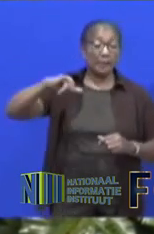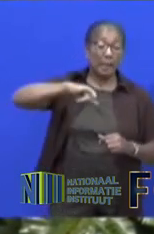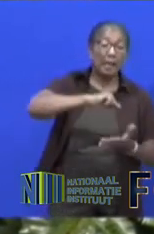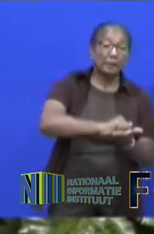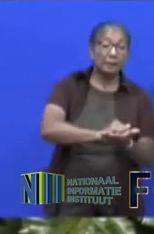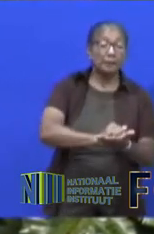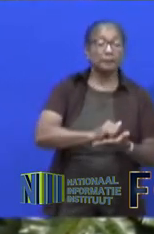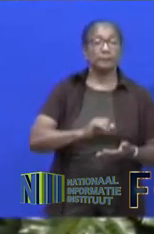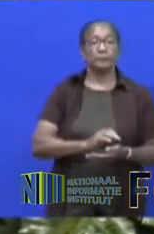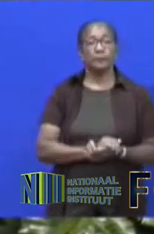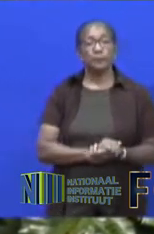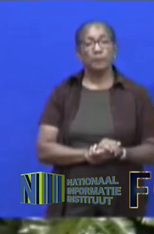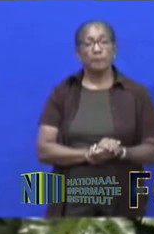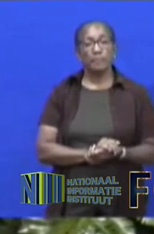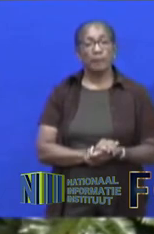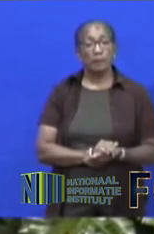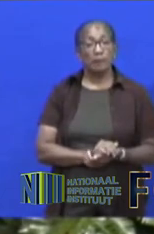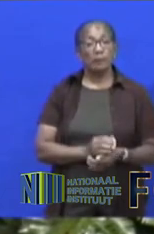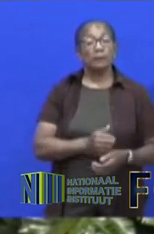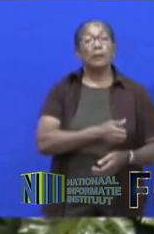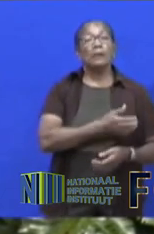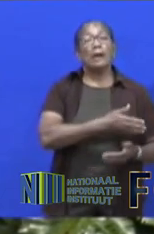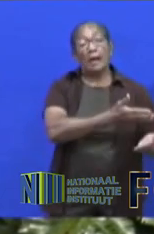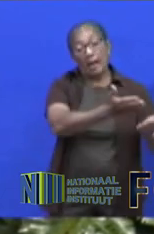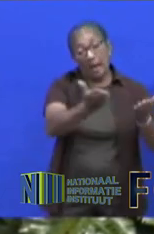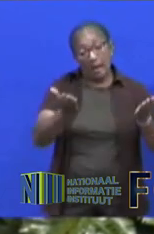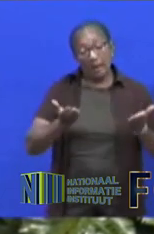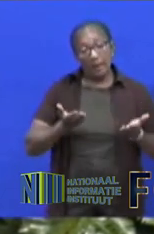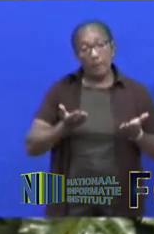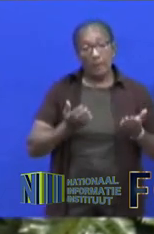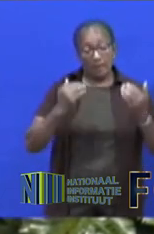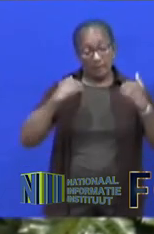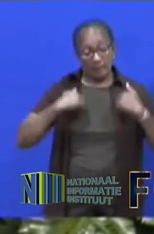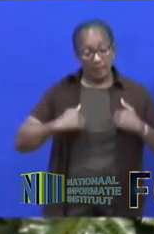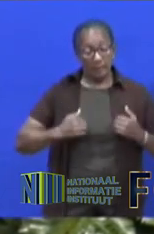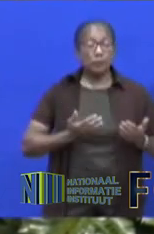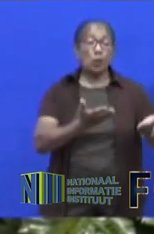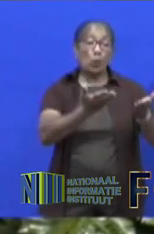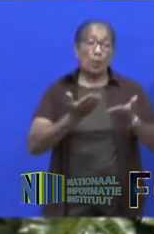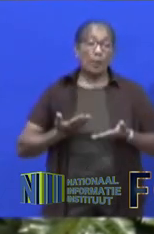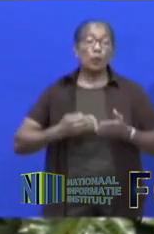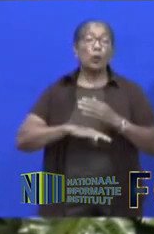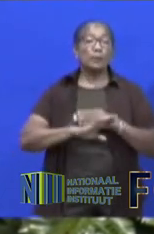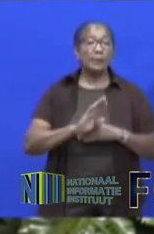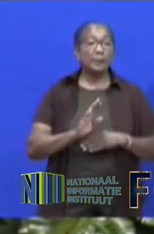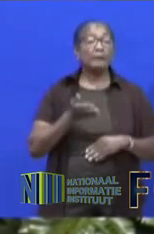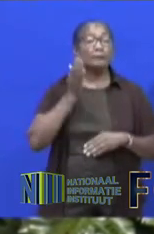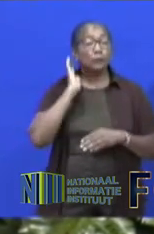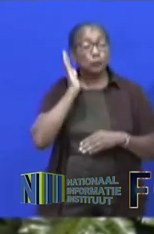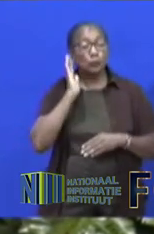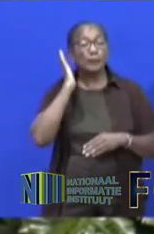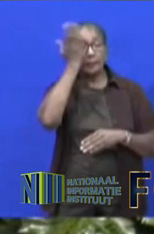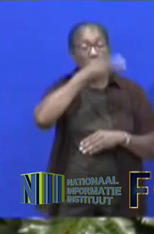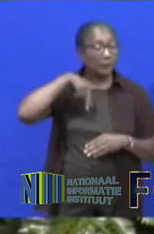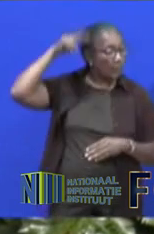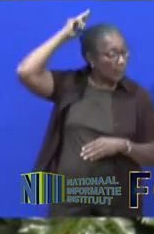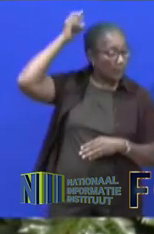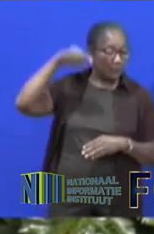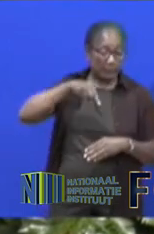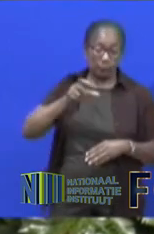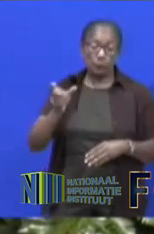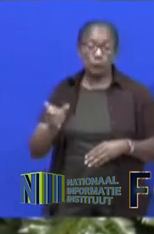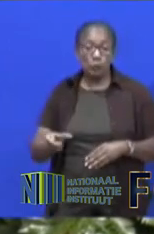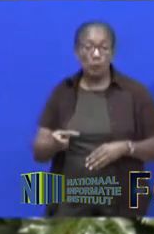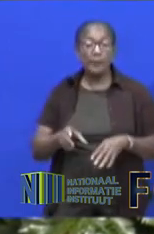niet heeft plaatsgevonden. Wij heten al onze landgenoten welkom in Suites Renang. Deze personen zullen